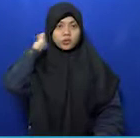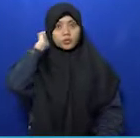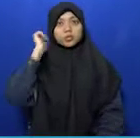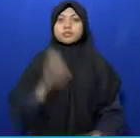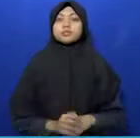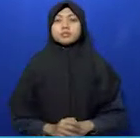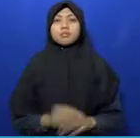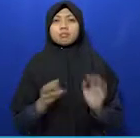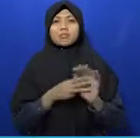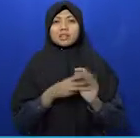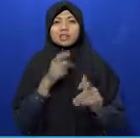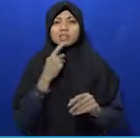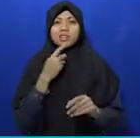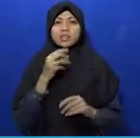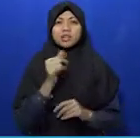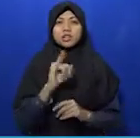Masalah Rio Tinto ini pelik.